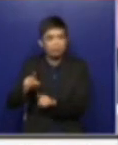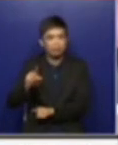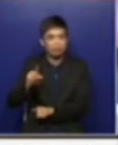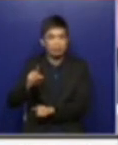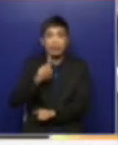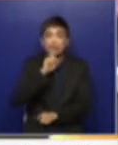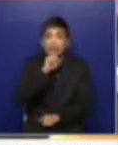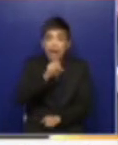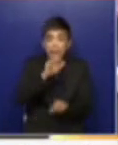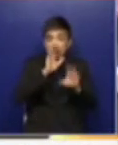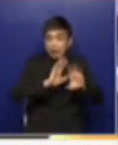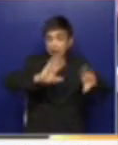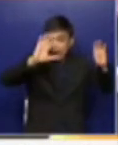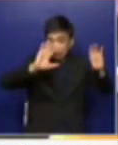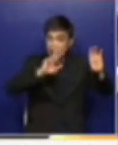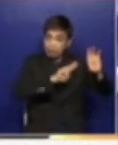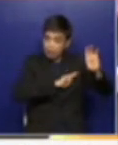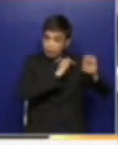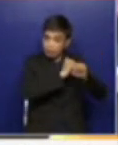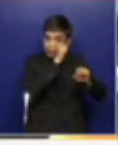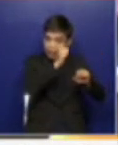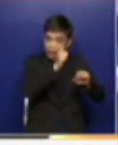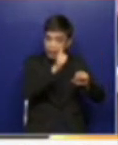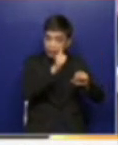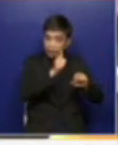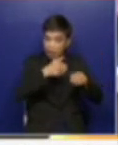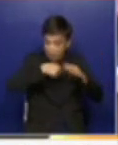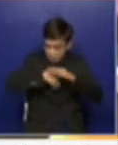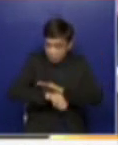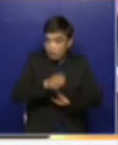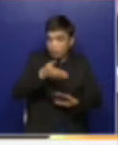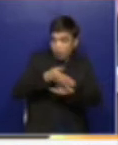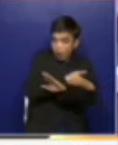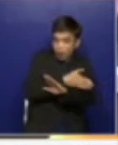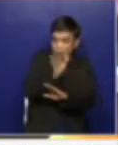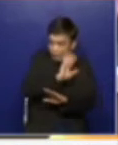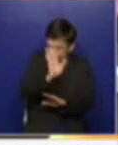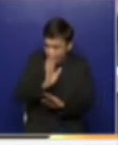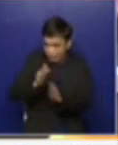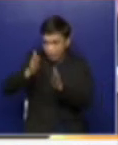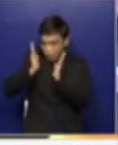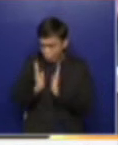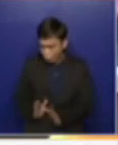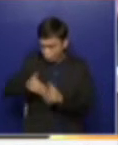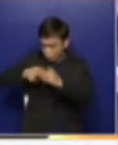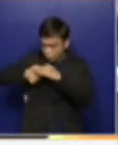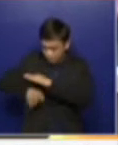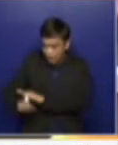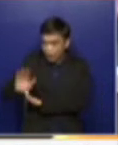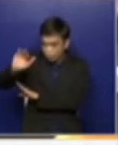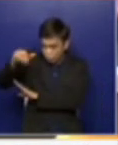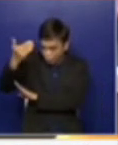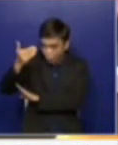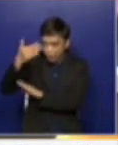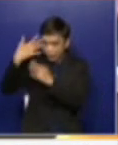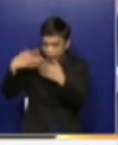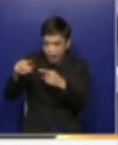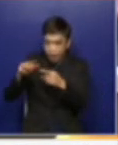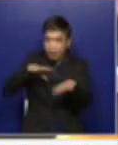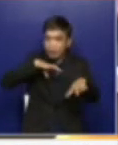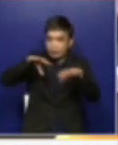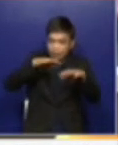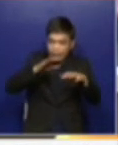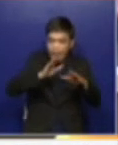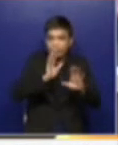ฐเกิดก่อนคนไทยเหรอไม่ได้เกิดก่อนมีคนไทยมีแผ่นดินไทยเขาถึงเกิดรัฐมาบริห